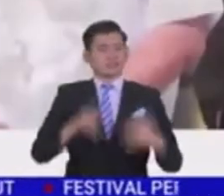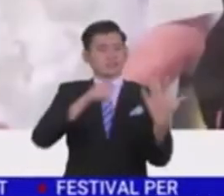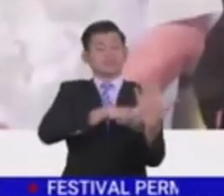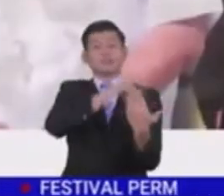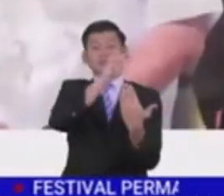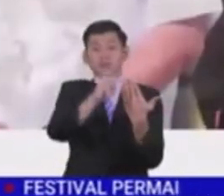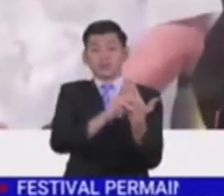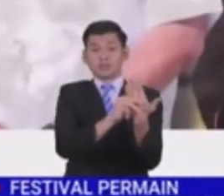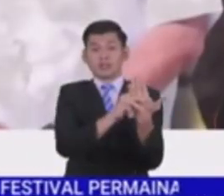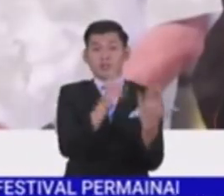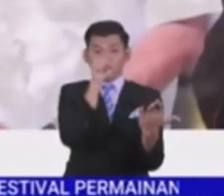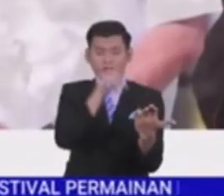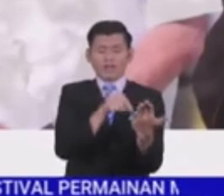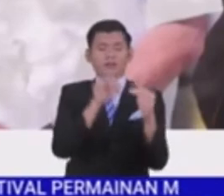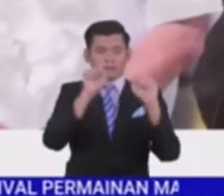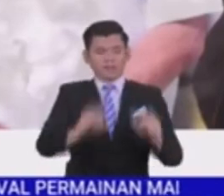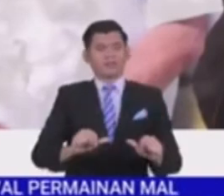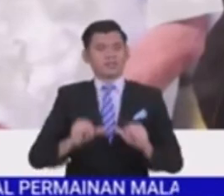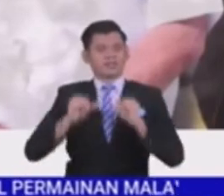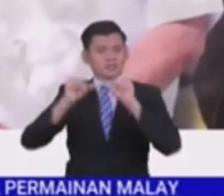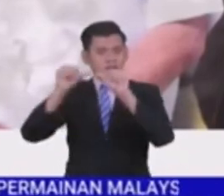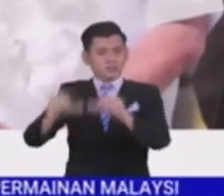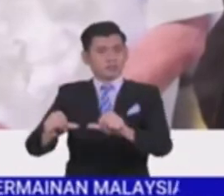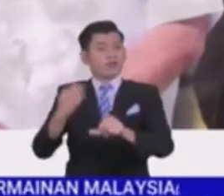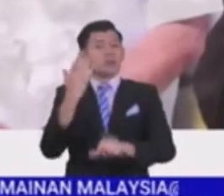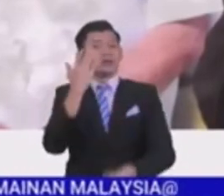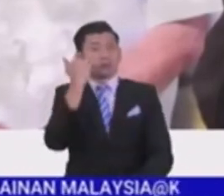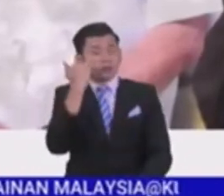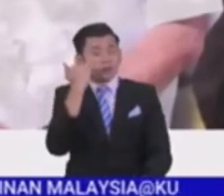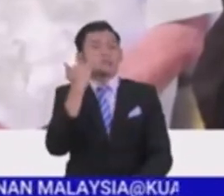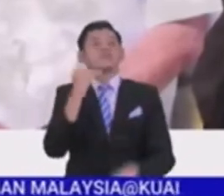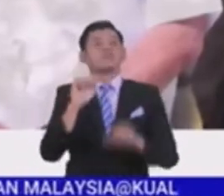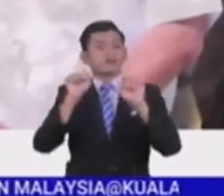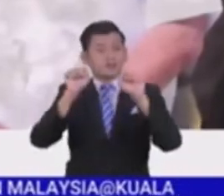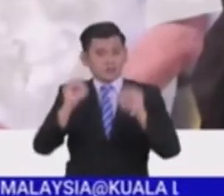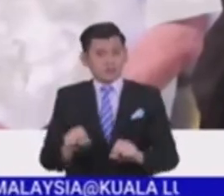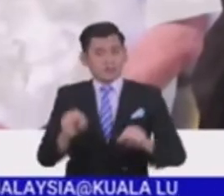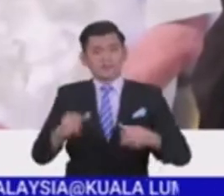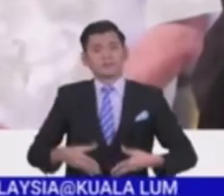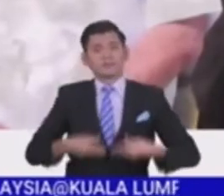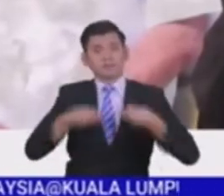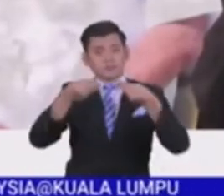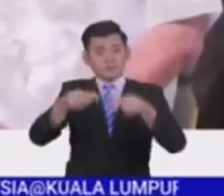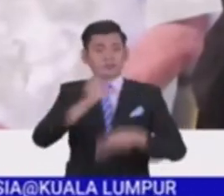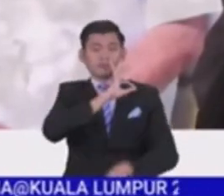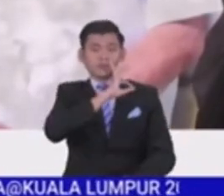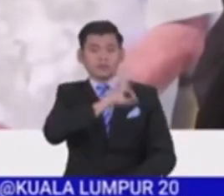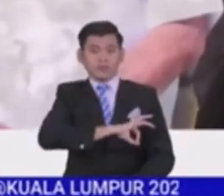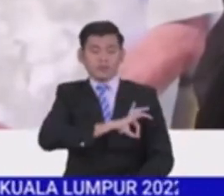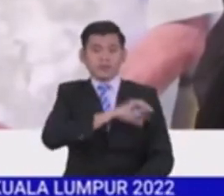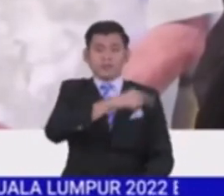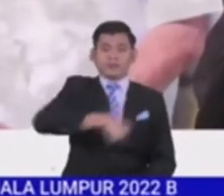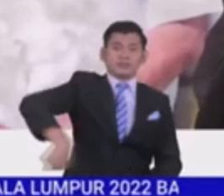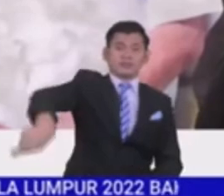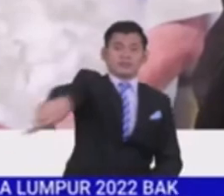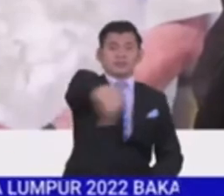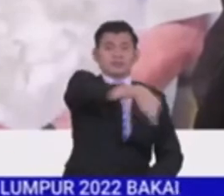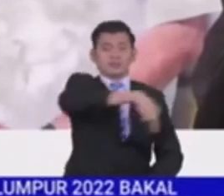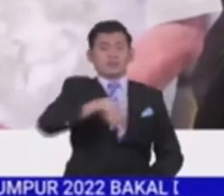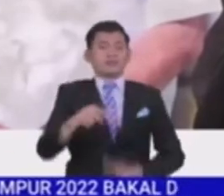Program seperti ini diteruskan lagi kerana bukan sahaja memberikan faedah kepada penduduk yang